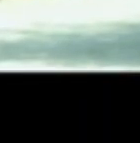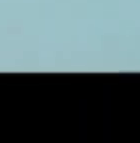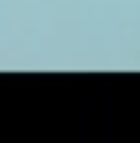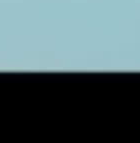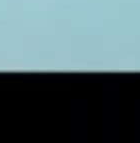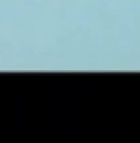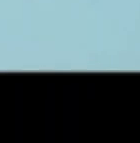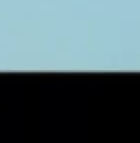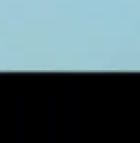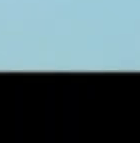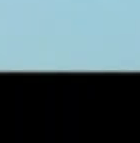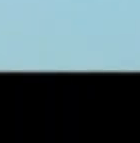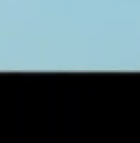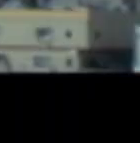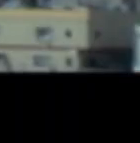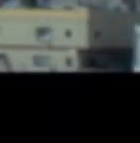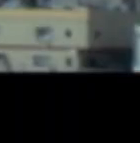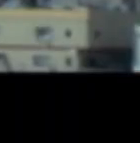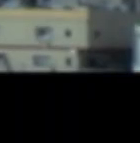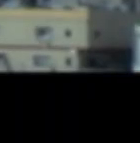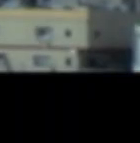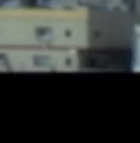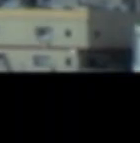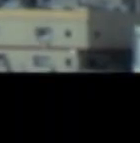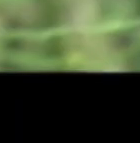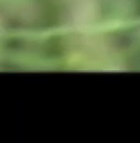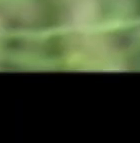إله إلا الله